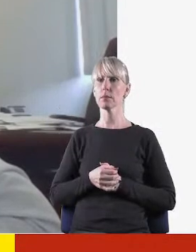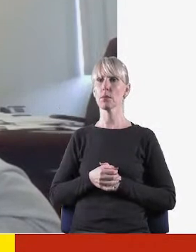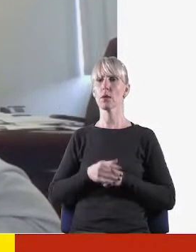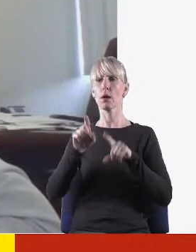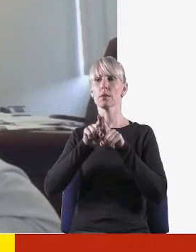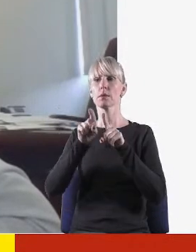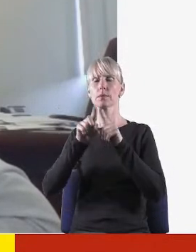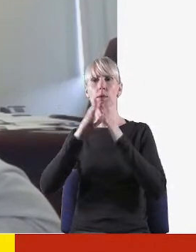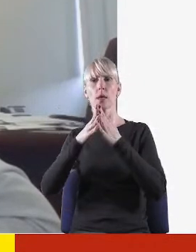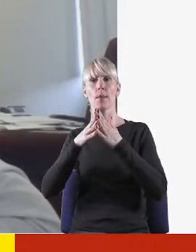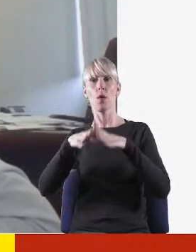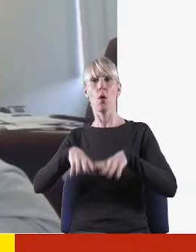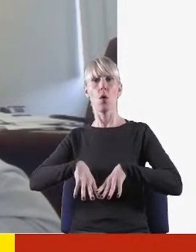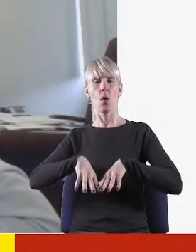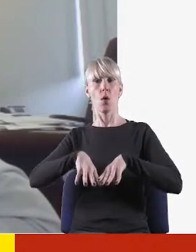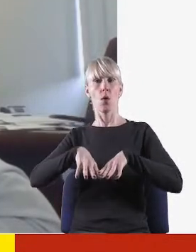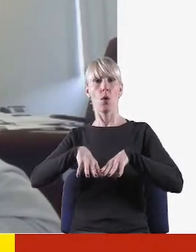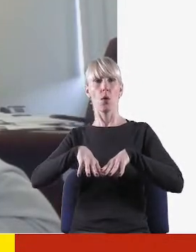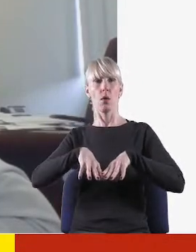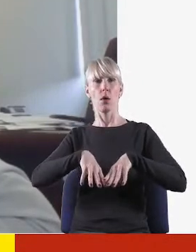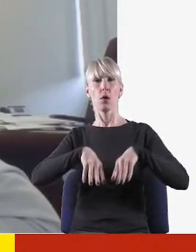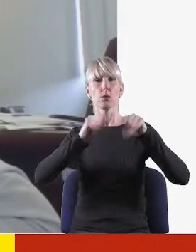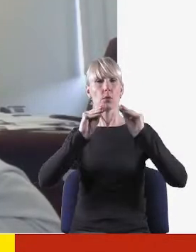rozpoczęliśmy kilka miesięcy temu,